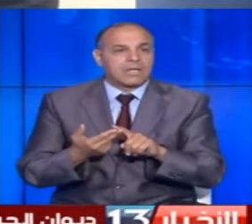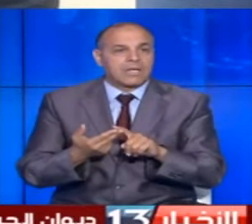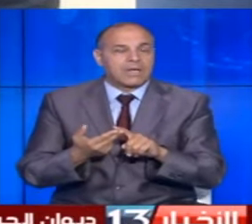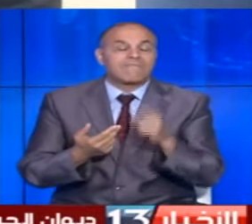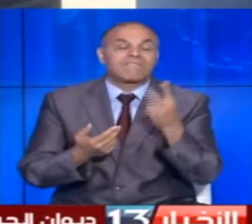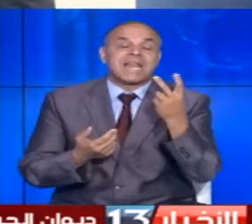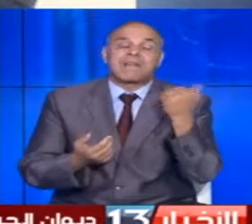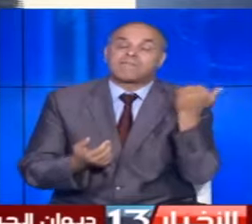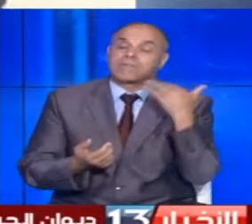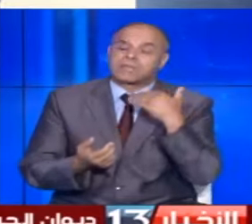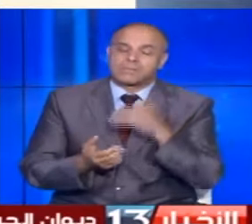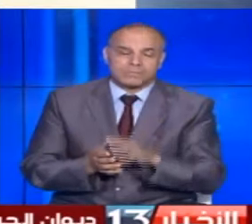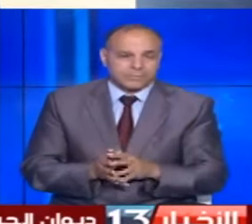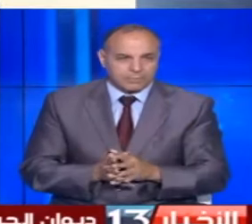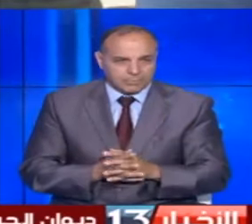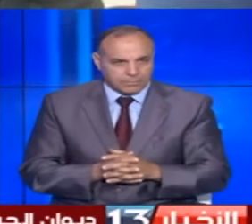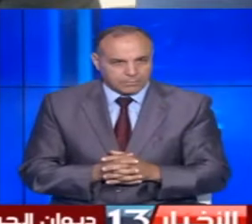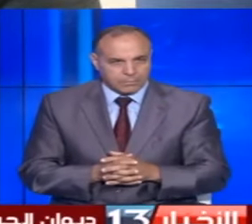ساعه